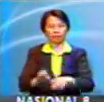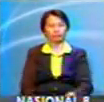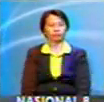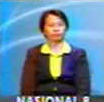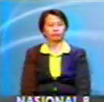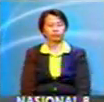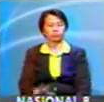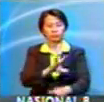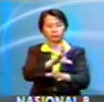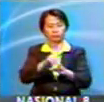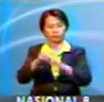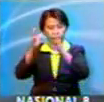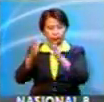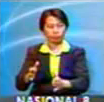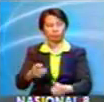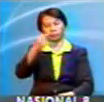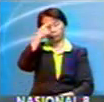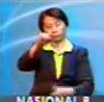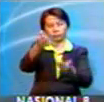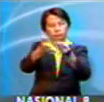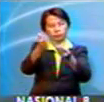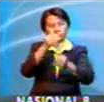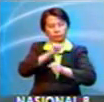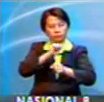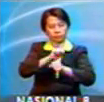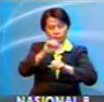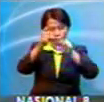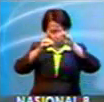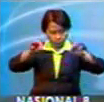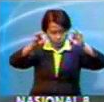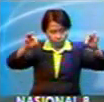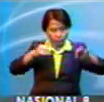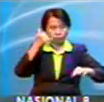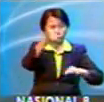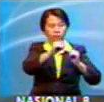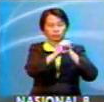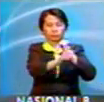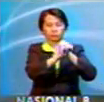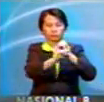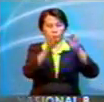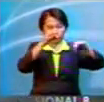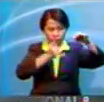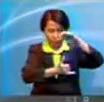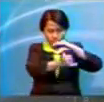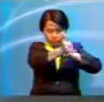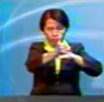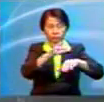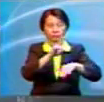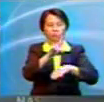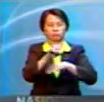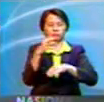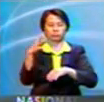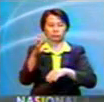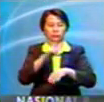terbabit termasuk pelanggan. Untuk memudahkan kerja dekorasi, berkunjunglah ke promosi hiasan dalaman dan seni taman